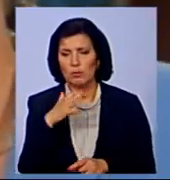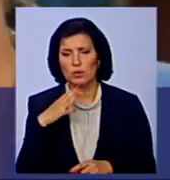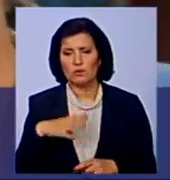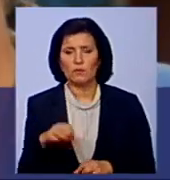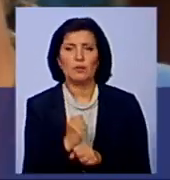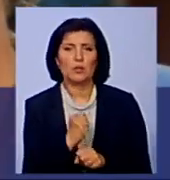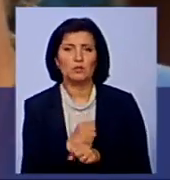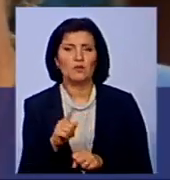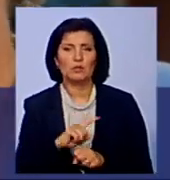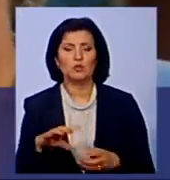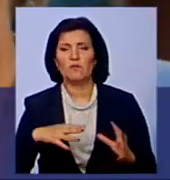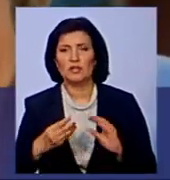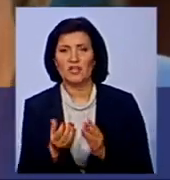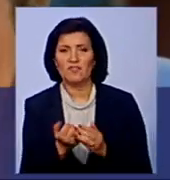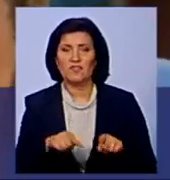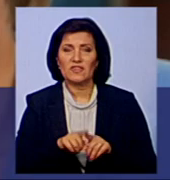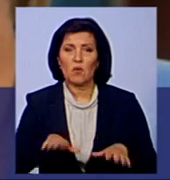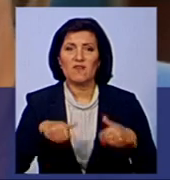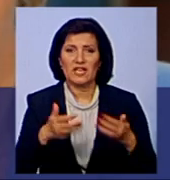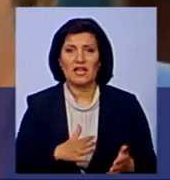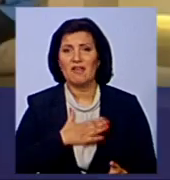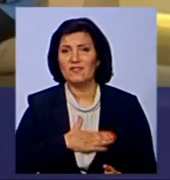довелося працювати, щоб у результаті вийшов той варіант, який